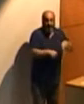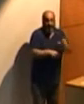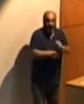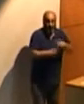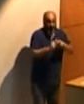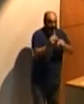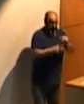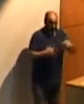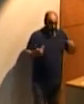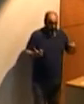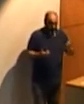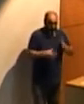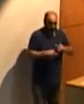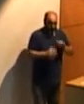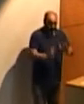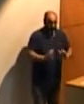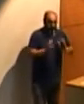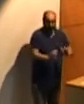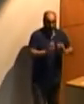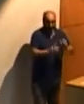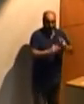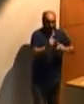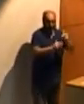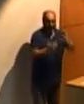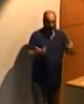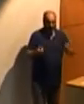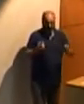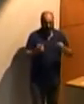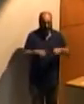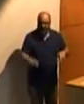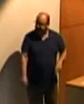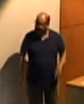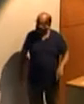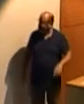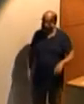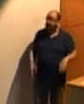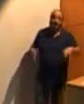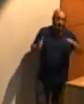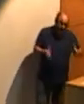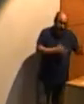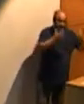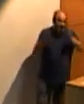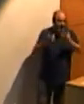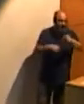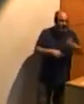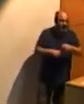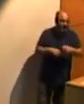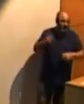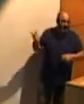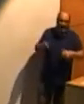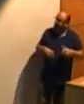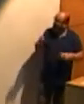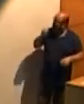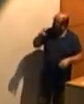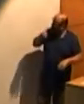empilements de nego qui ne font rien d'autre que d'être un empilement ce que contredit évidemment vous connaissez tous la mettrie la mettrie